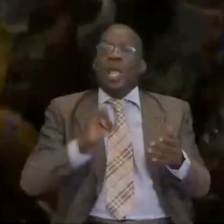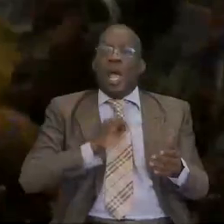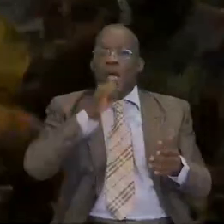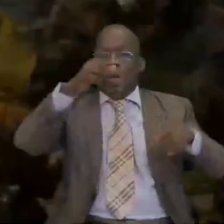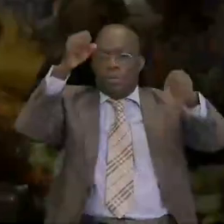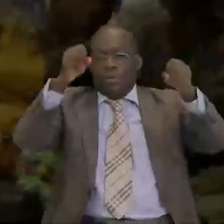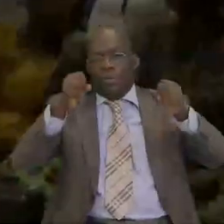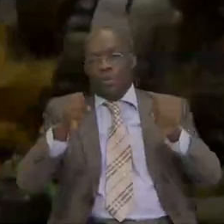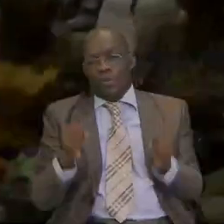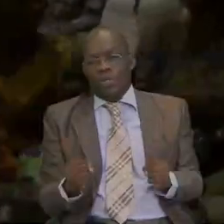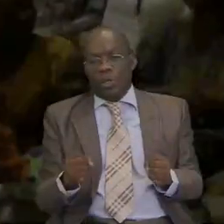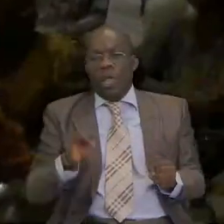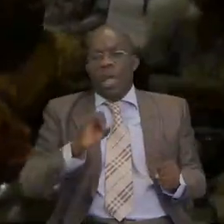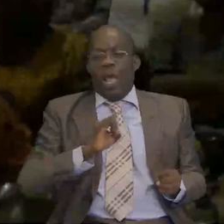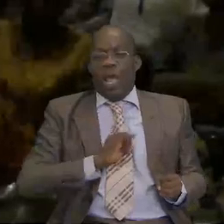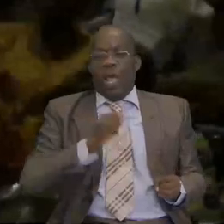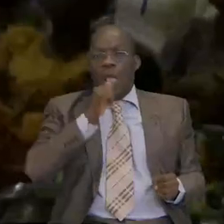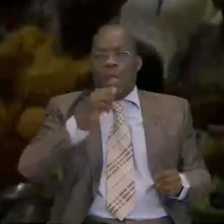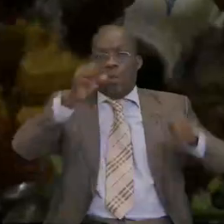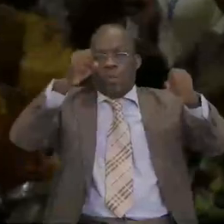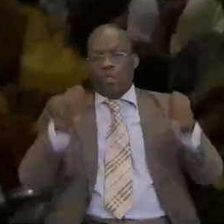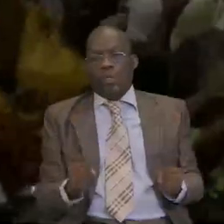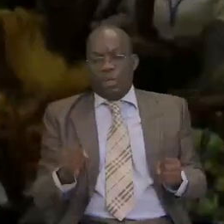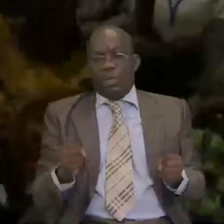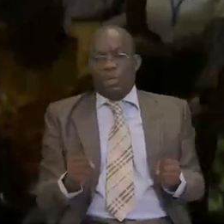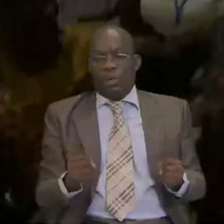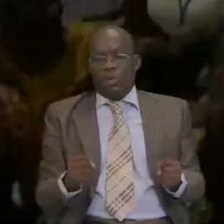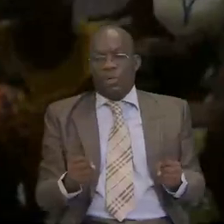je suis fort.